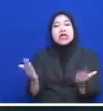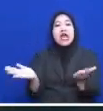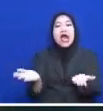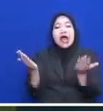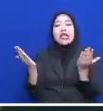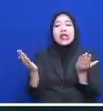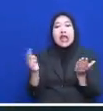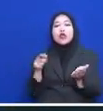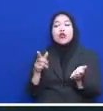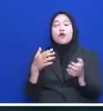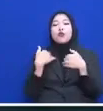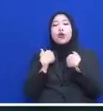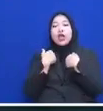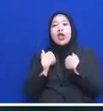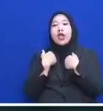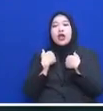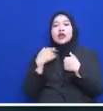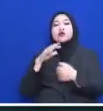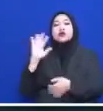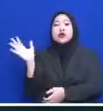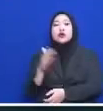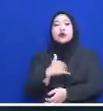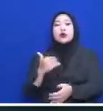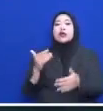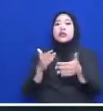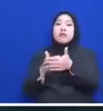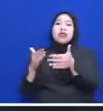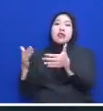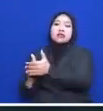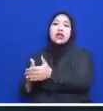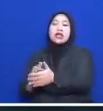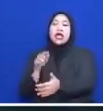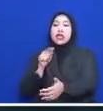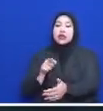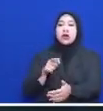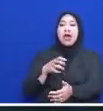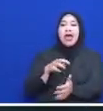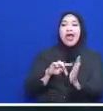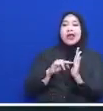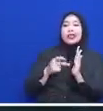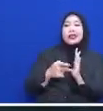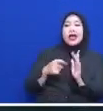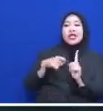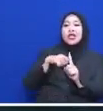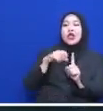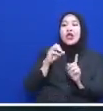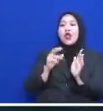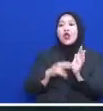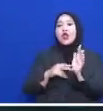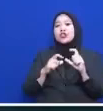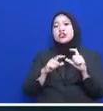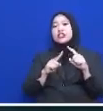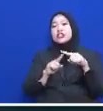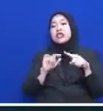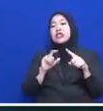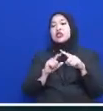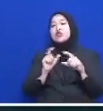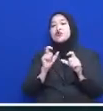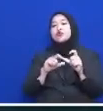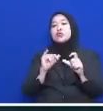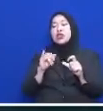yang memiliki seluruh keterbatasannya, maka disitulah makna dari konstitusi kita adalah negara hadir